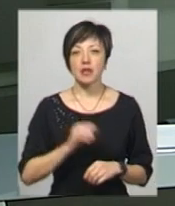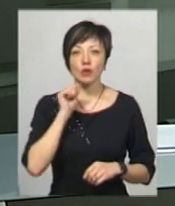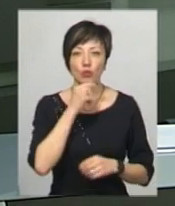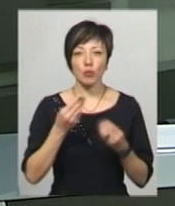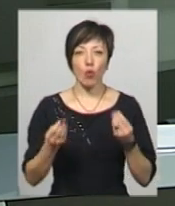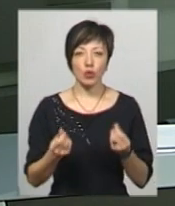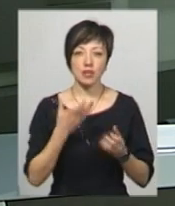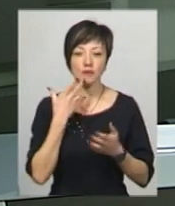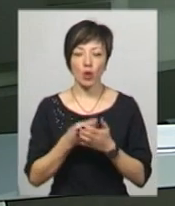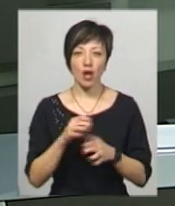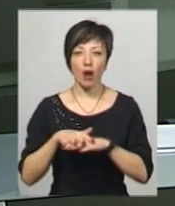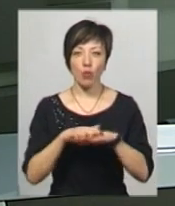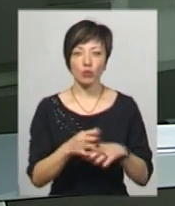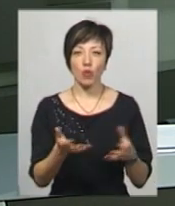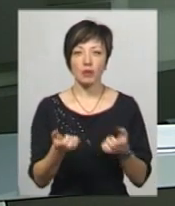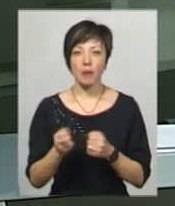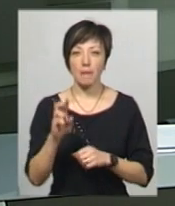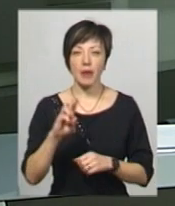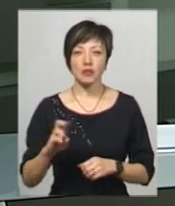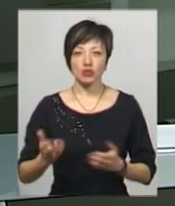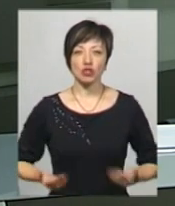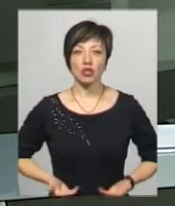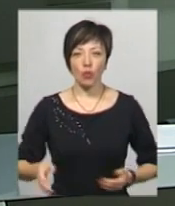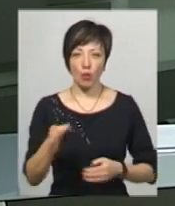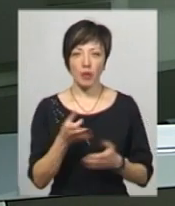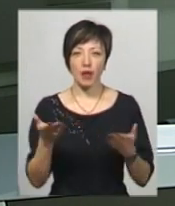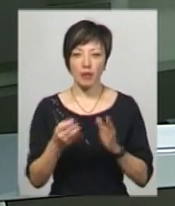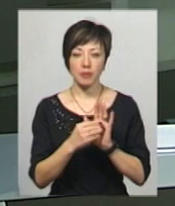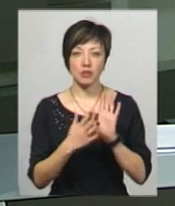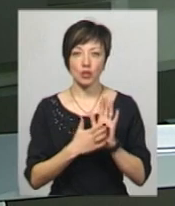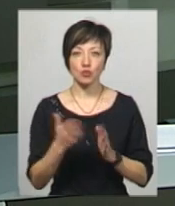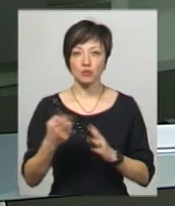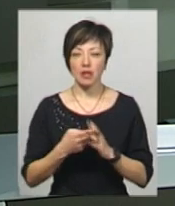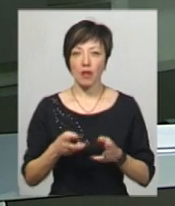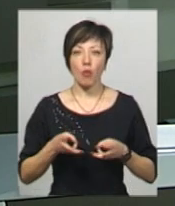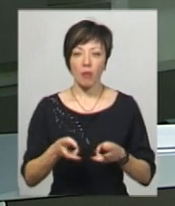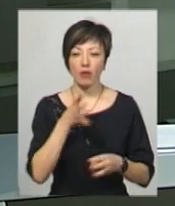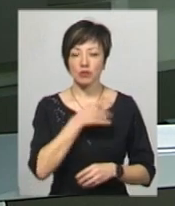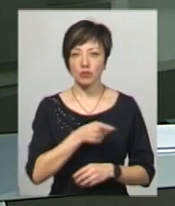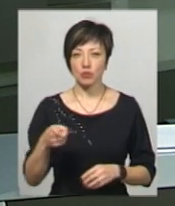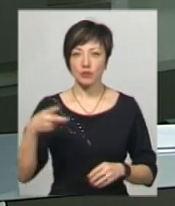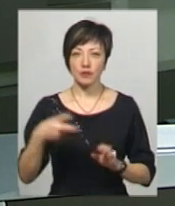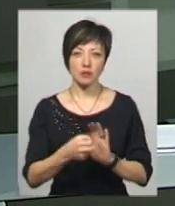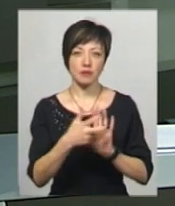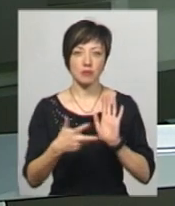Зекономлені кошти на свої рахунки отримають у березні жителі області, котрим призначили субсидію на опалювальний сезон